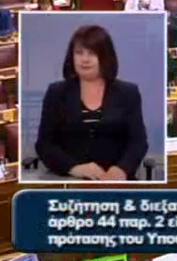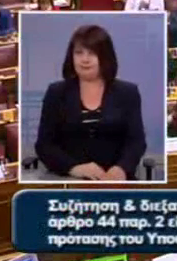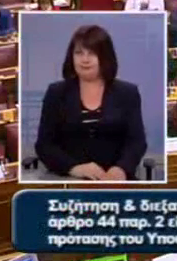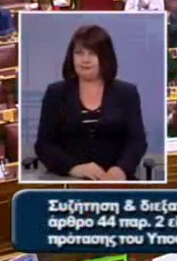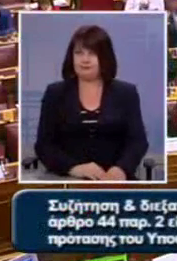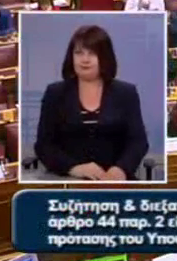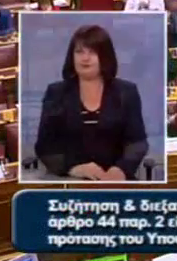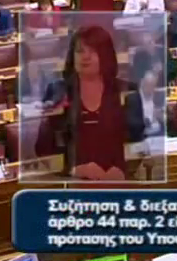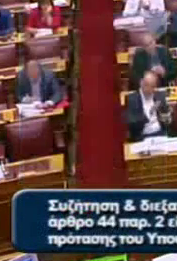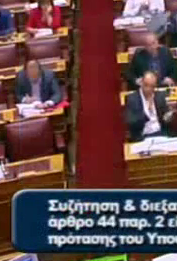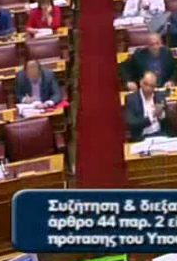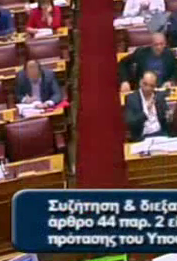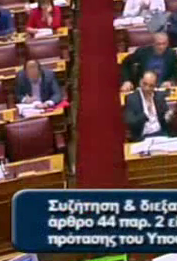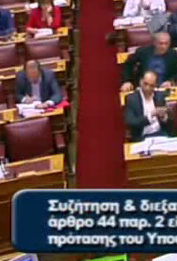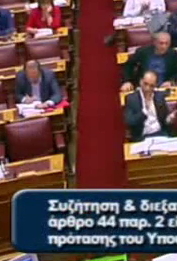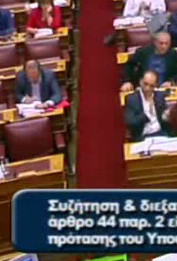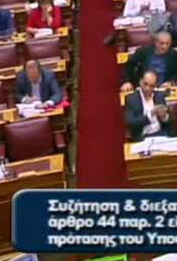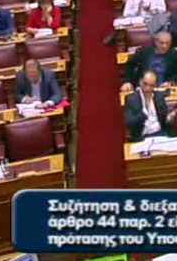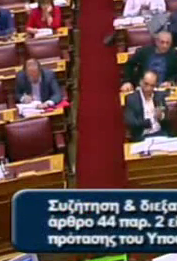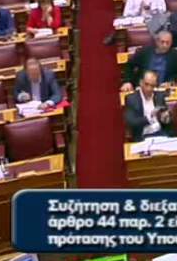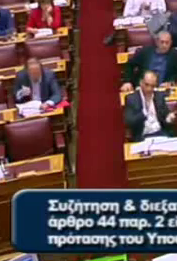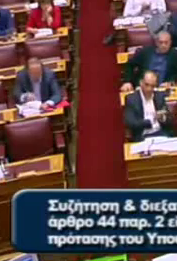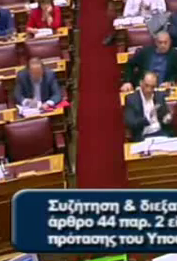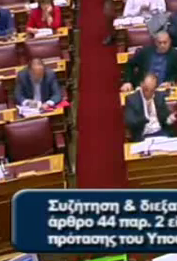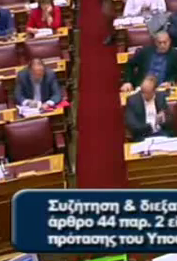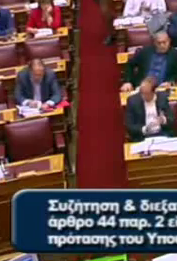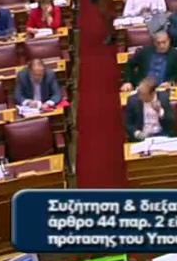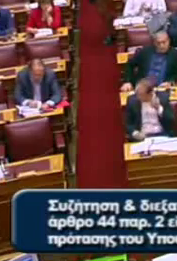Ευχαριστούμε τον